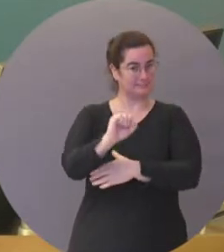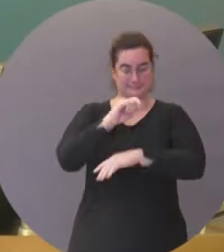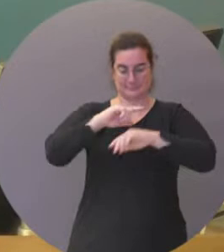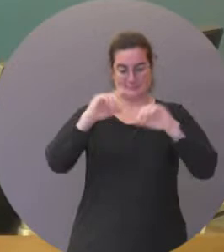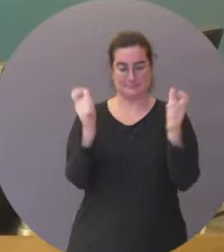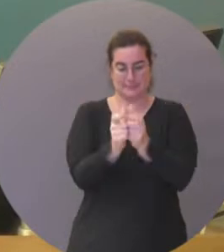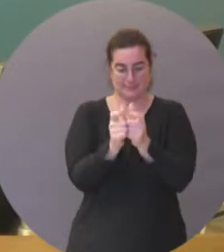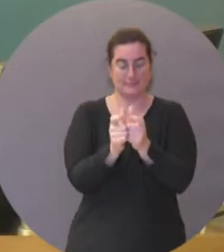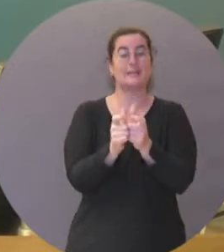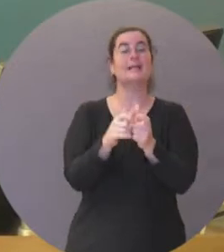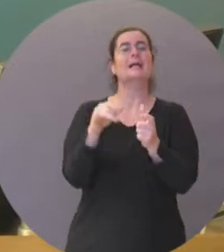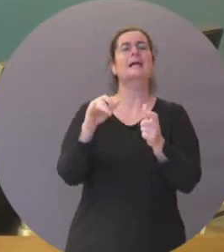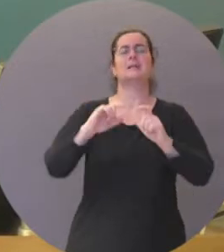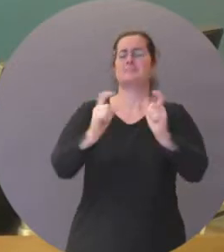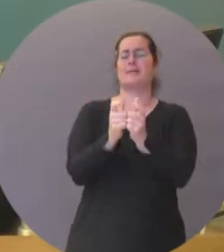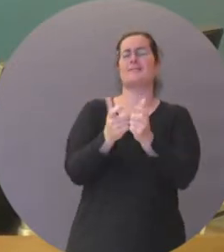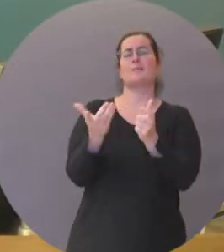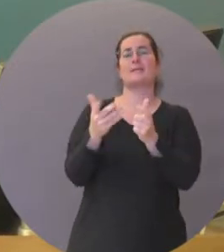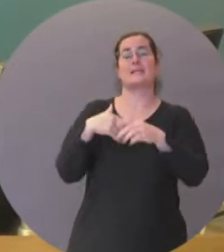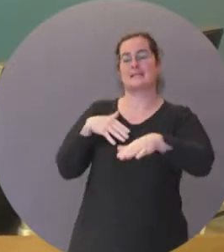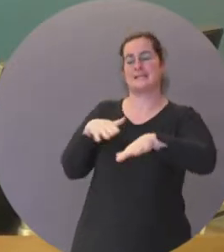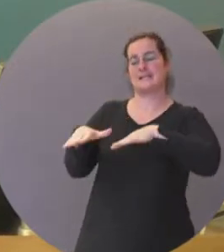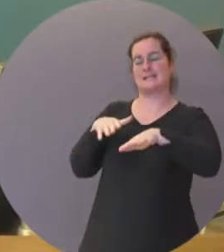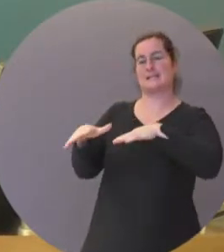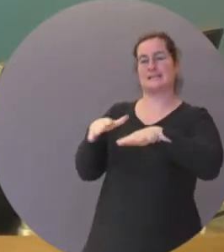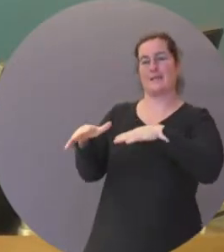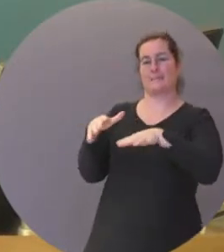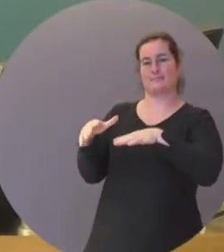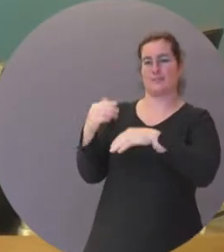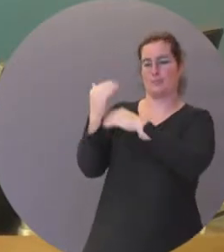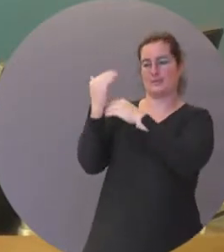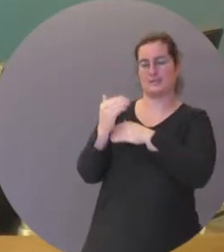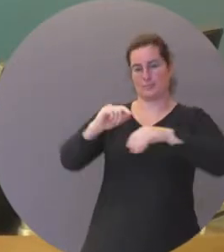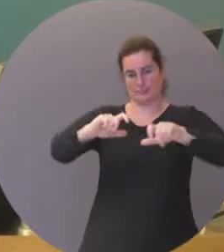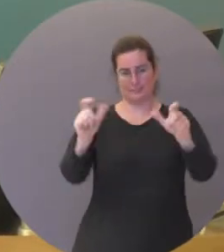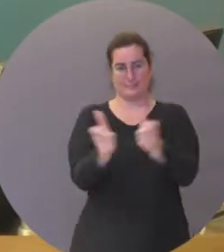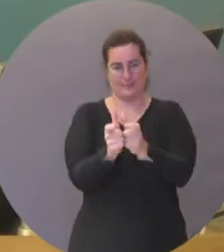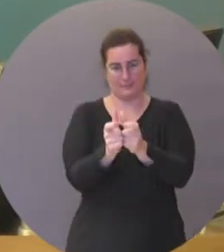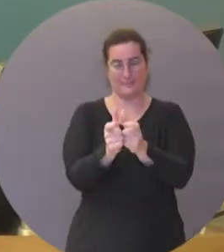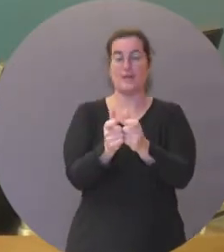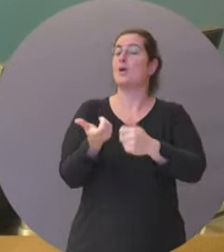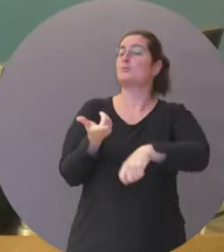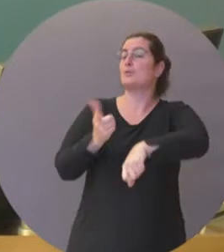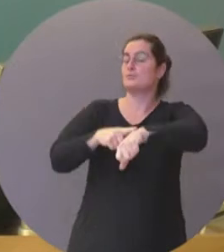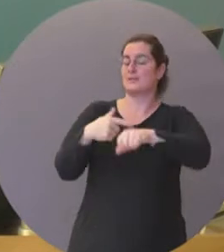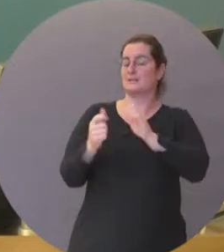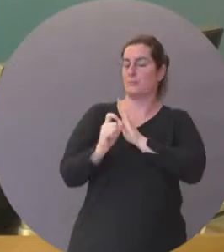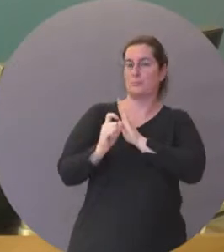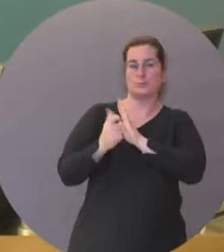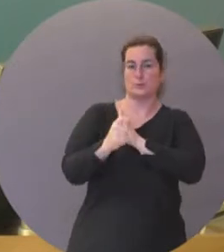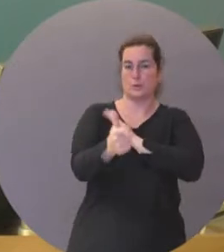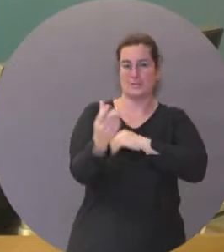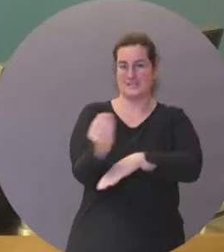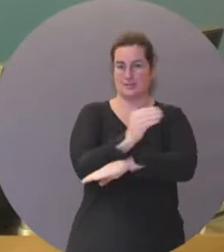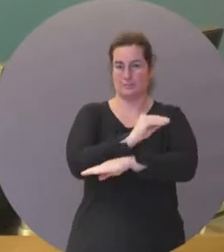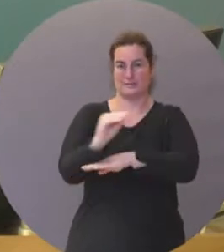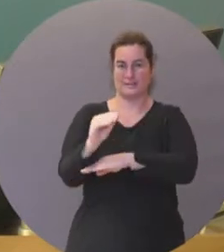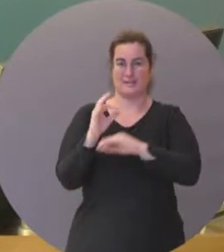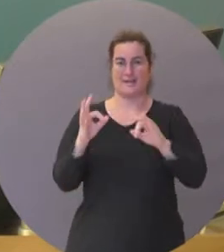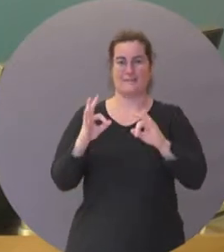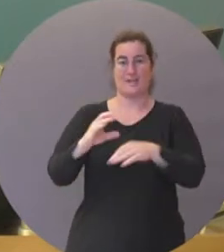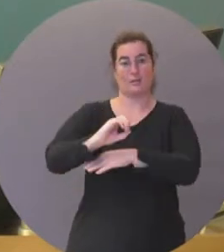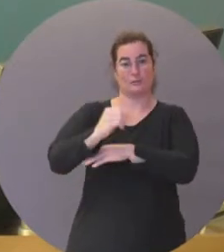nos systèmes d'alerte nos protocoles de sécurité ont conduit à isoler numériquement et